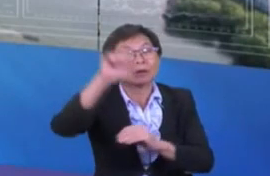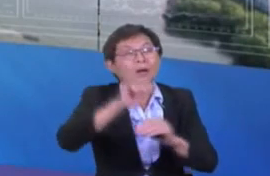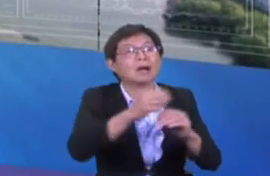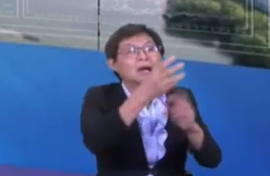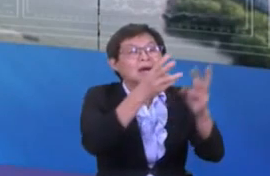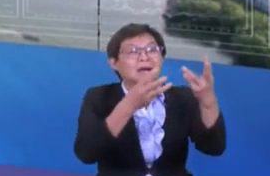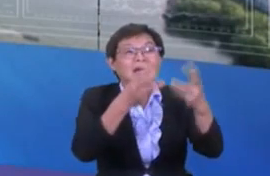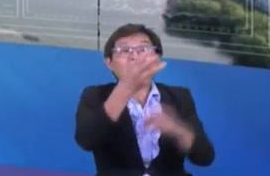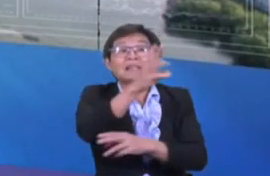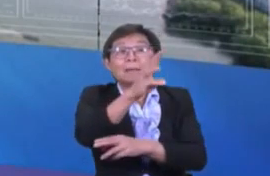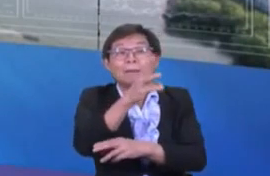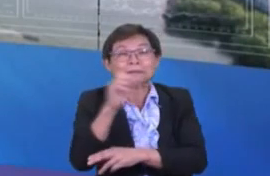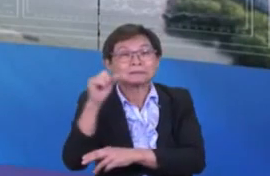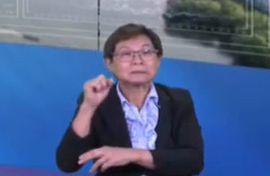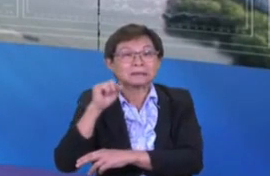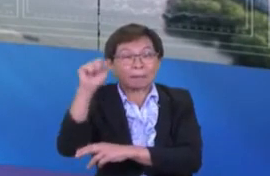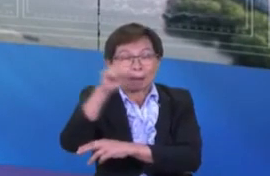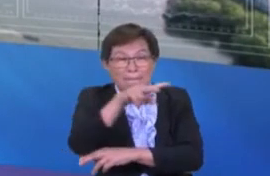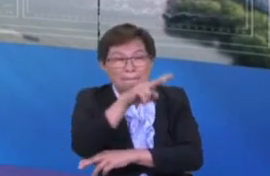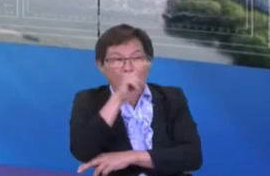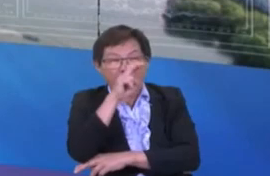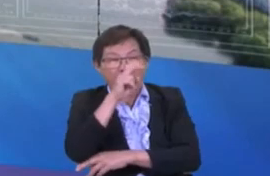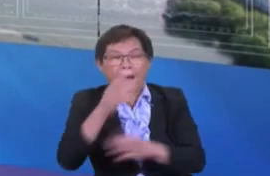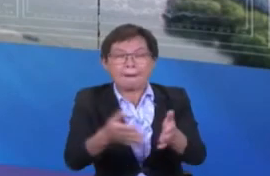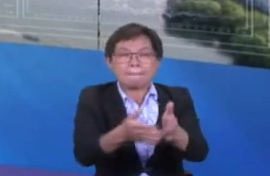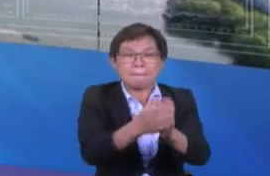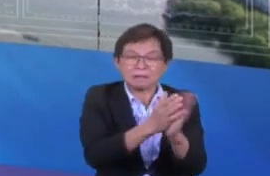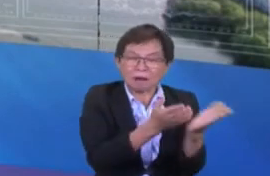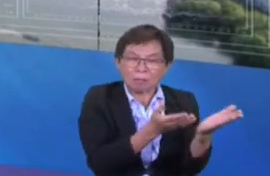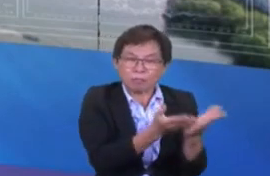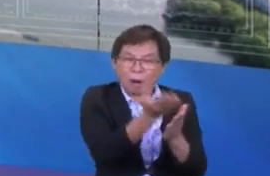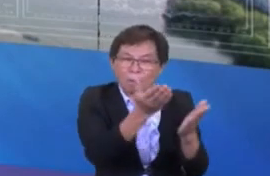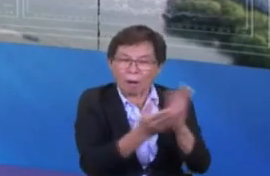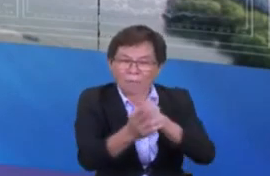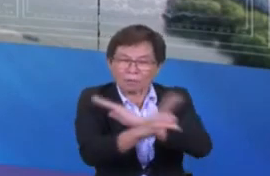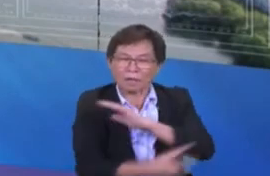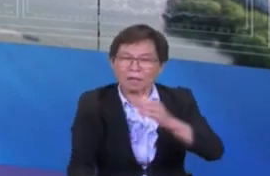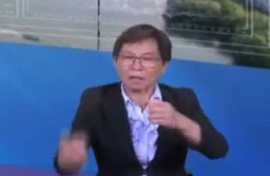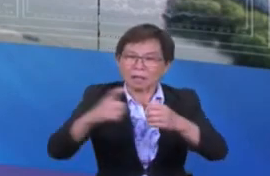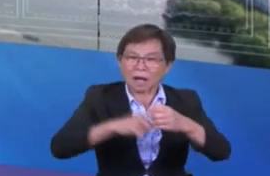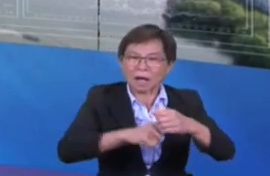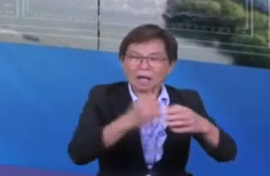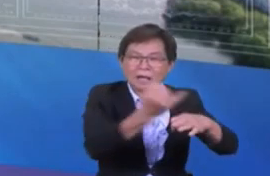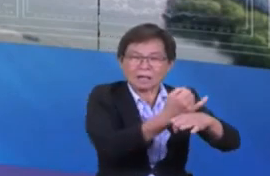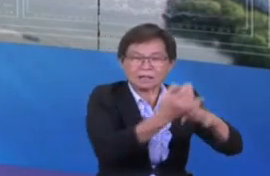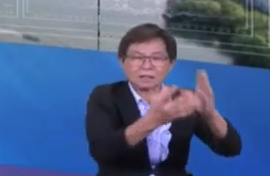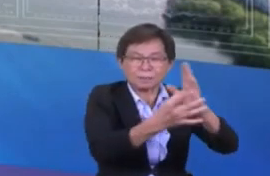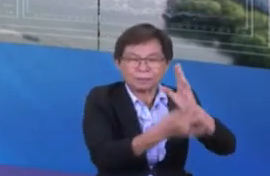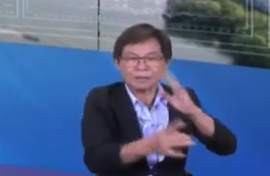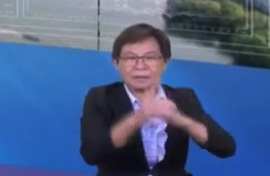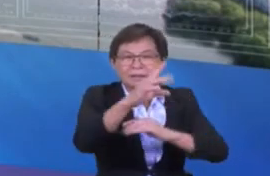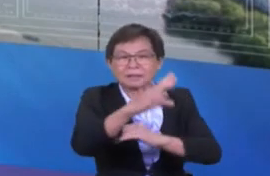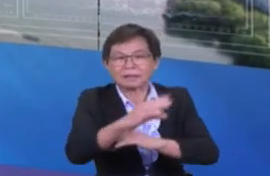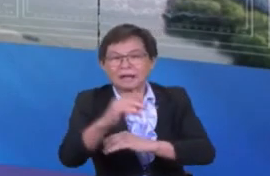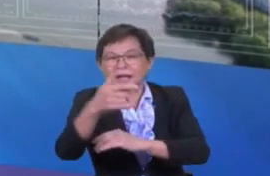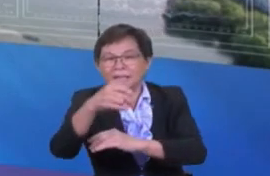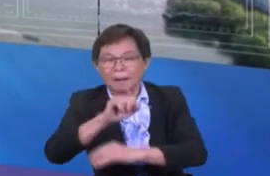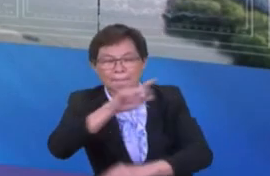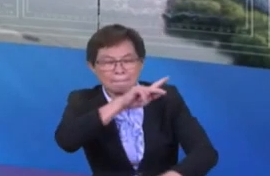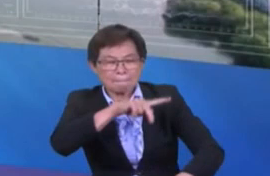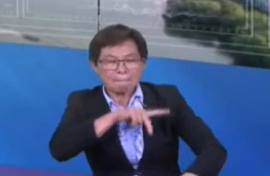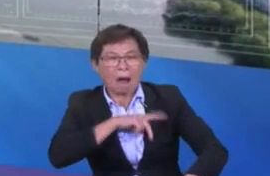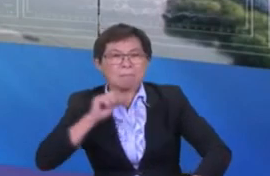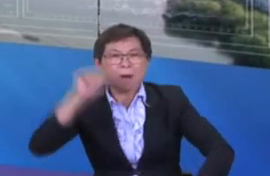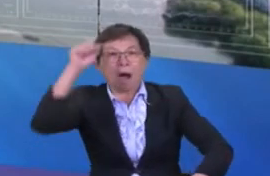ke-16 Sabah bergegas dalam menuntut hak-hak Negeri berkaitan industri minyak dan gas yang sepatunya dimiliki